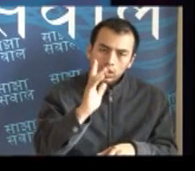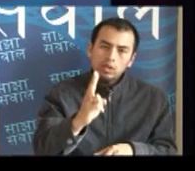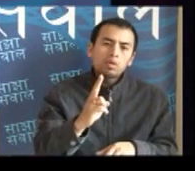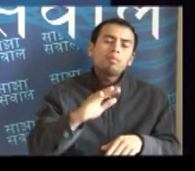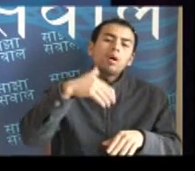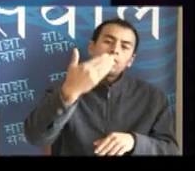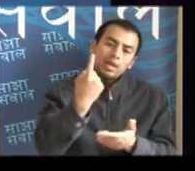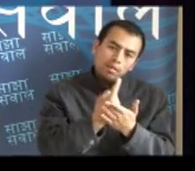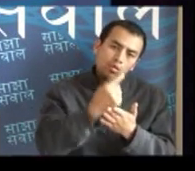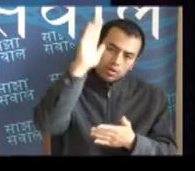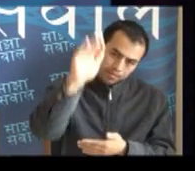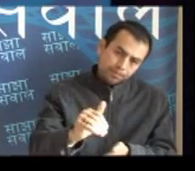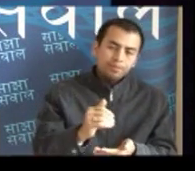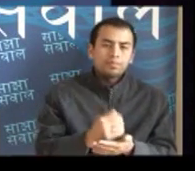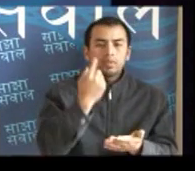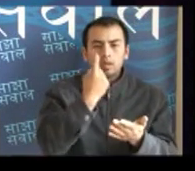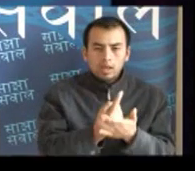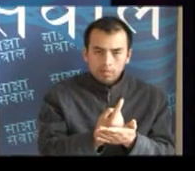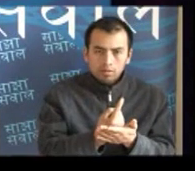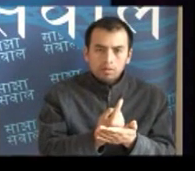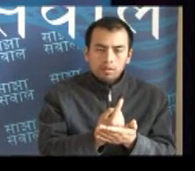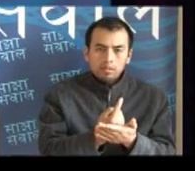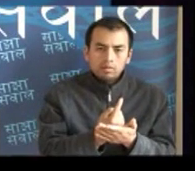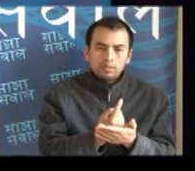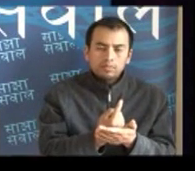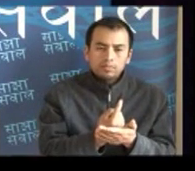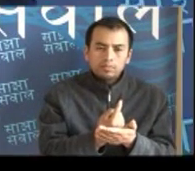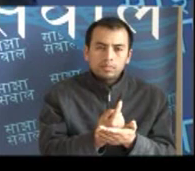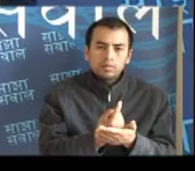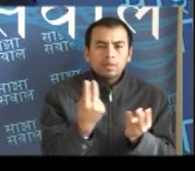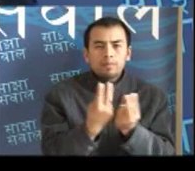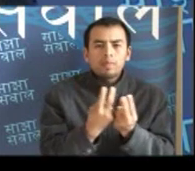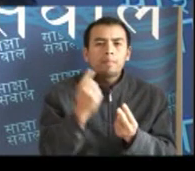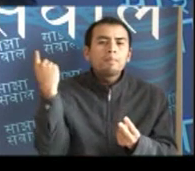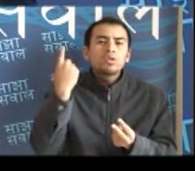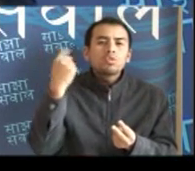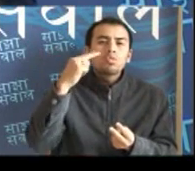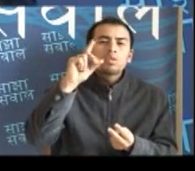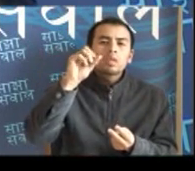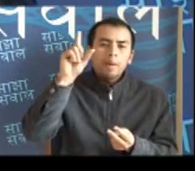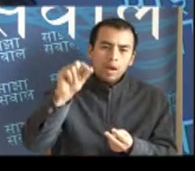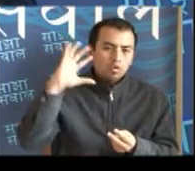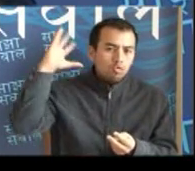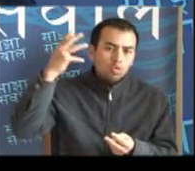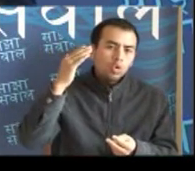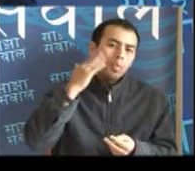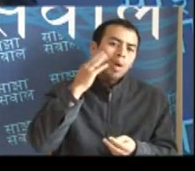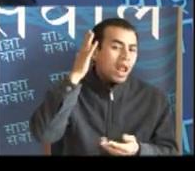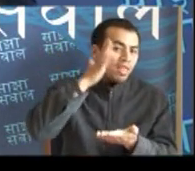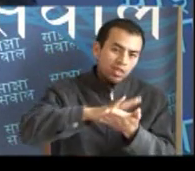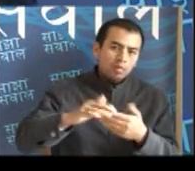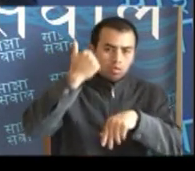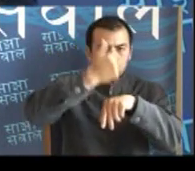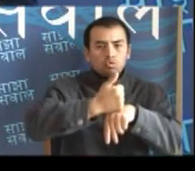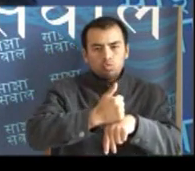म काठमाडौँ आएँ। काठमाडौँ आएर म त्यो चाहिँ कस्तो भने विष्णु थापा भन्ने जुन अहिले सूर्योदय महिला छात्रावासको वार्डन